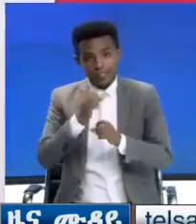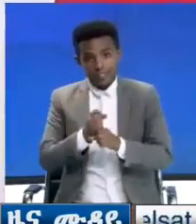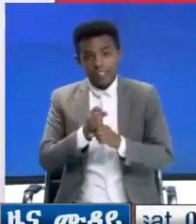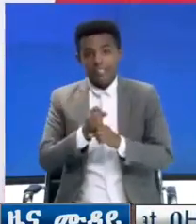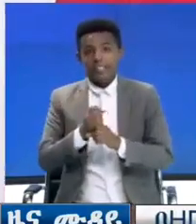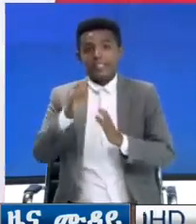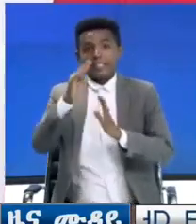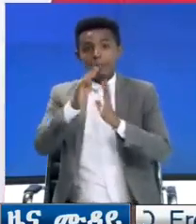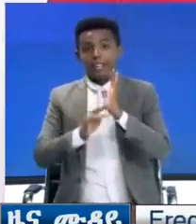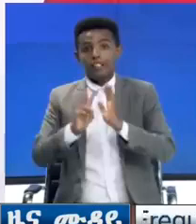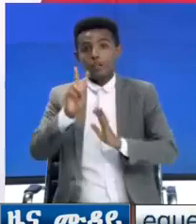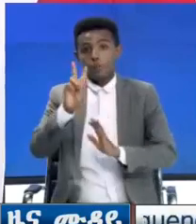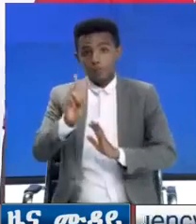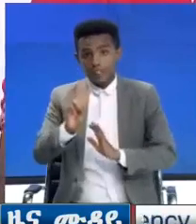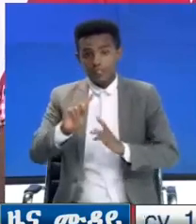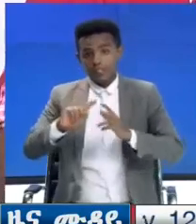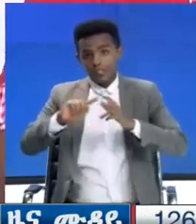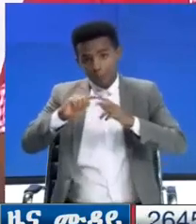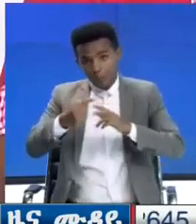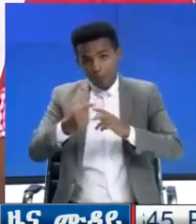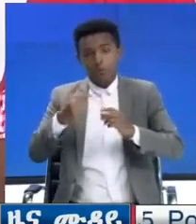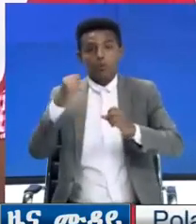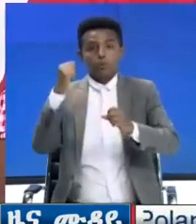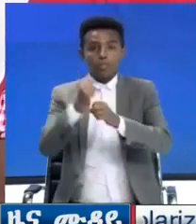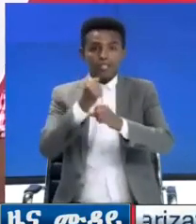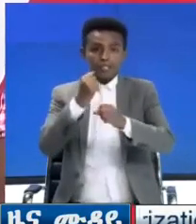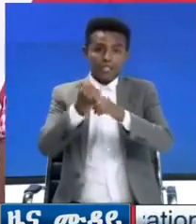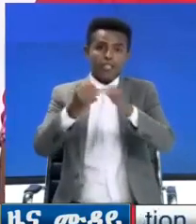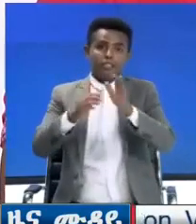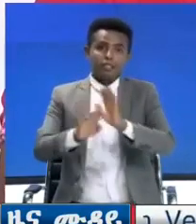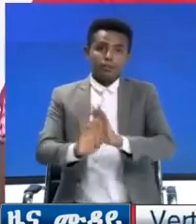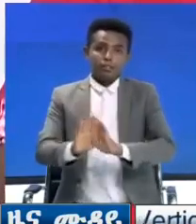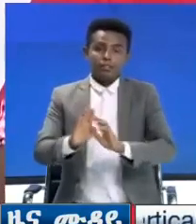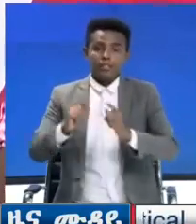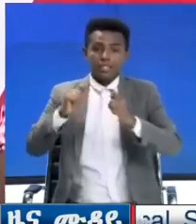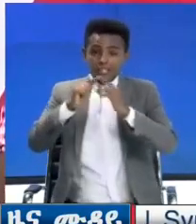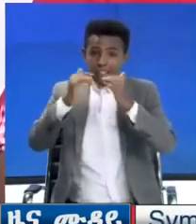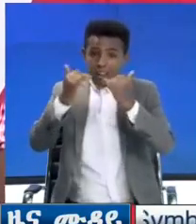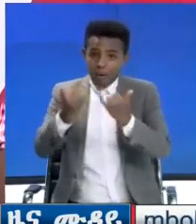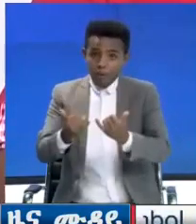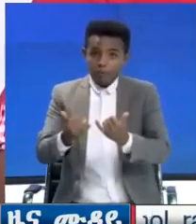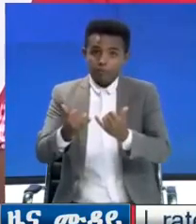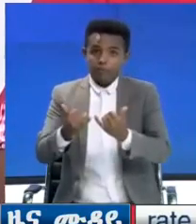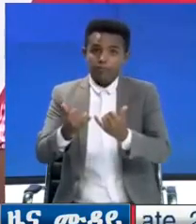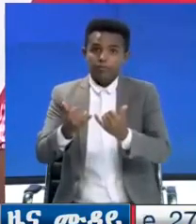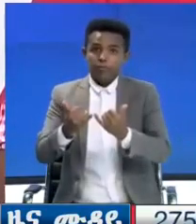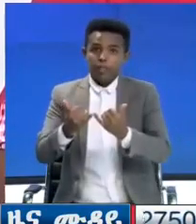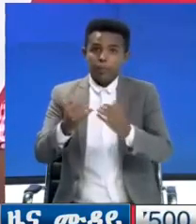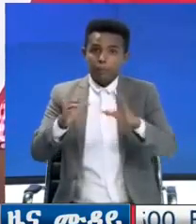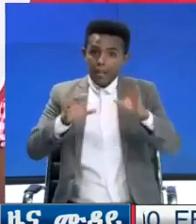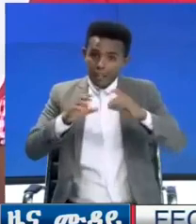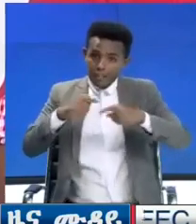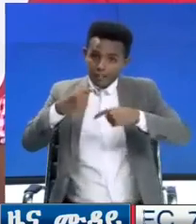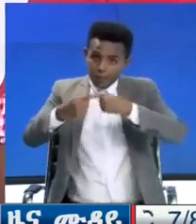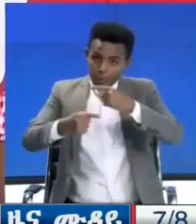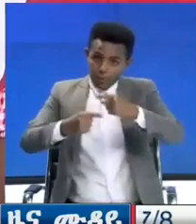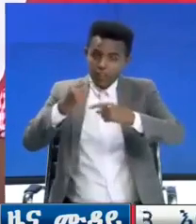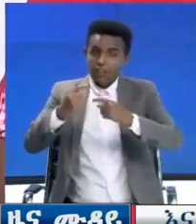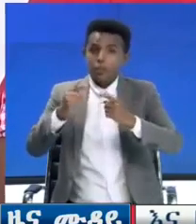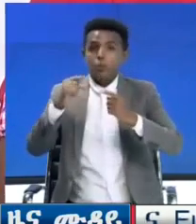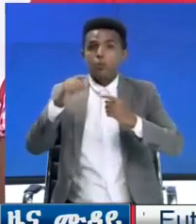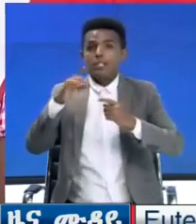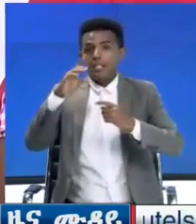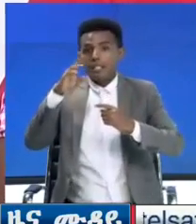ከሚያዝያ 2 ጀምረን ወደ ስራ ገብተናል እስካሁንም ባደረግነው ሂደት ወደ